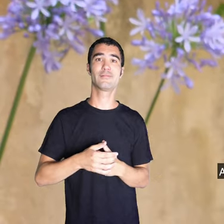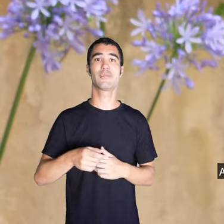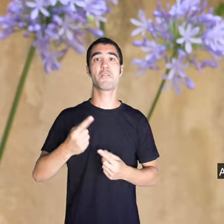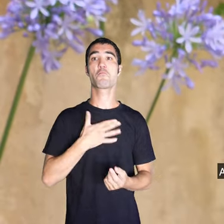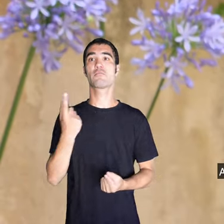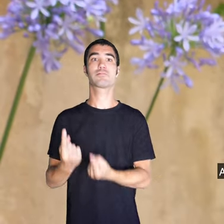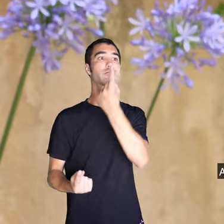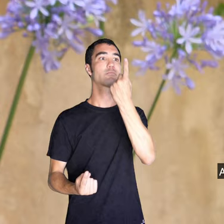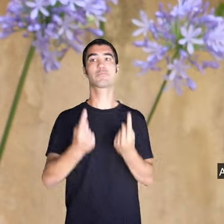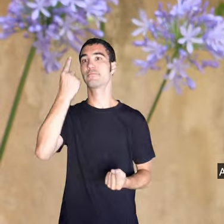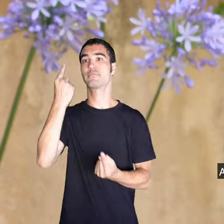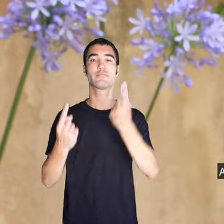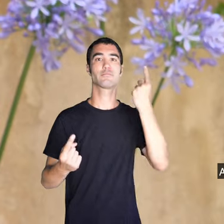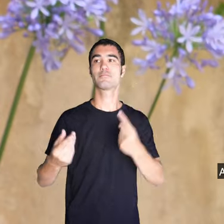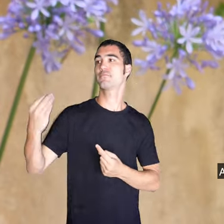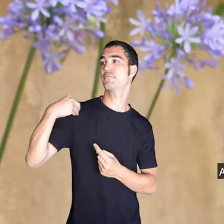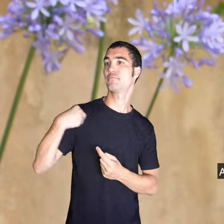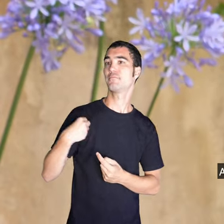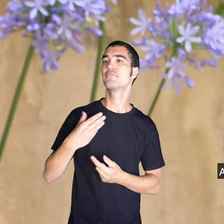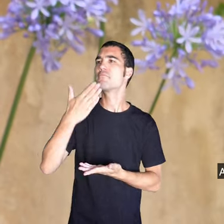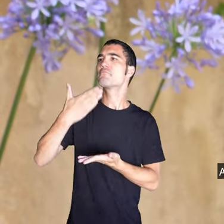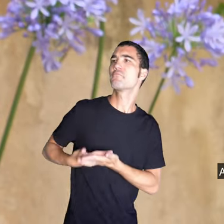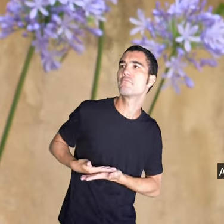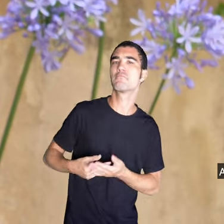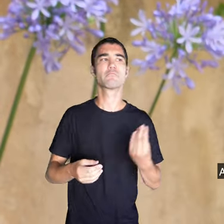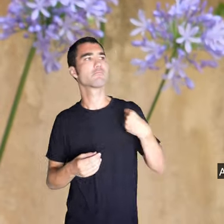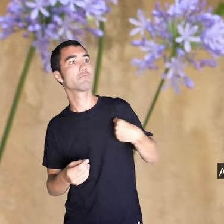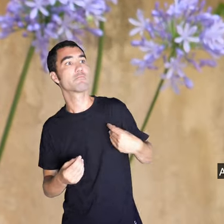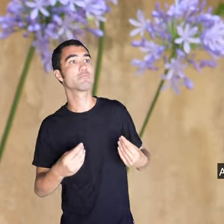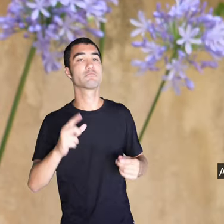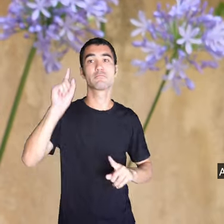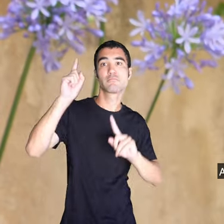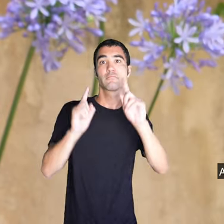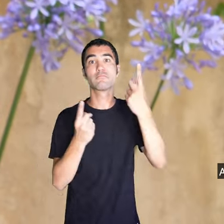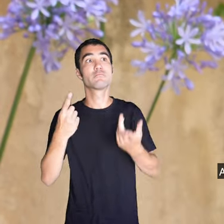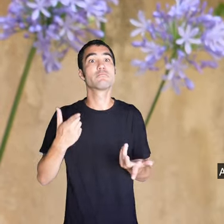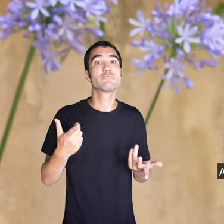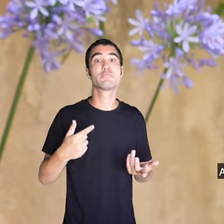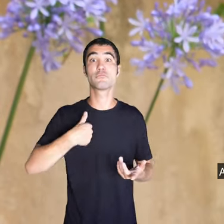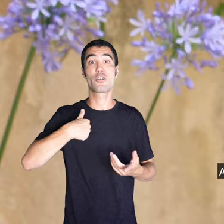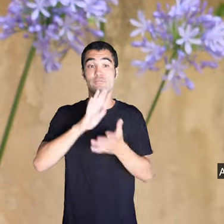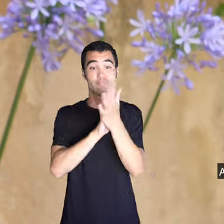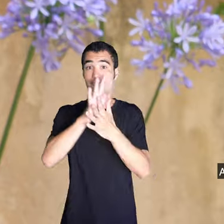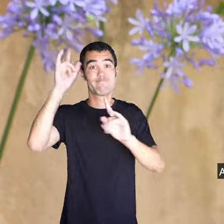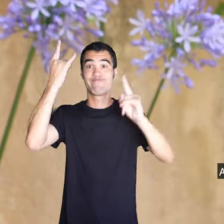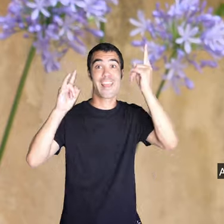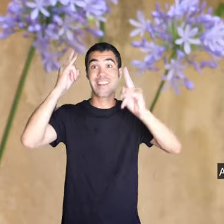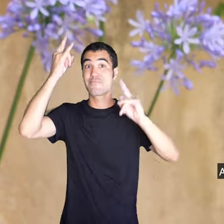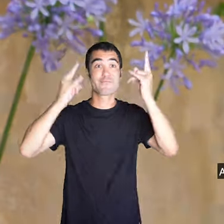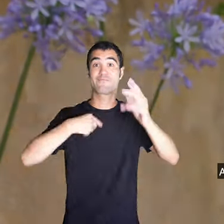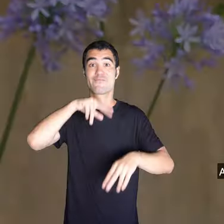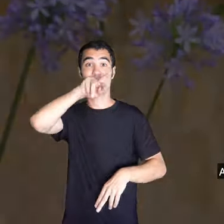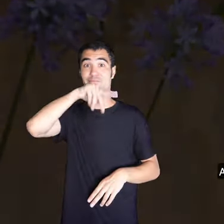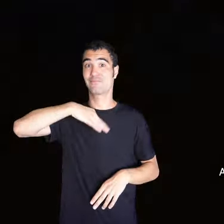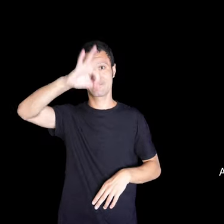vegades me demanava qualque cosa, qualque o això, i feia set senyes, perquè jo no sabia